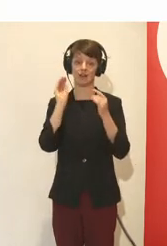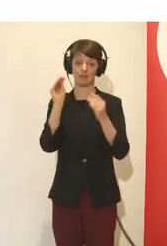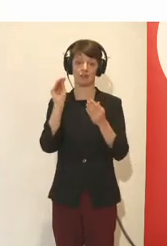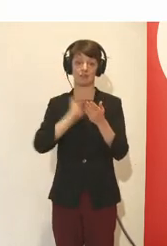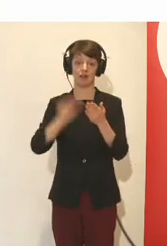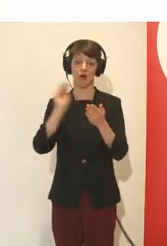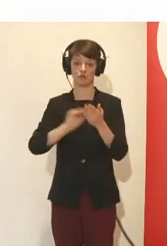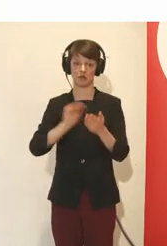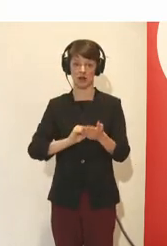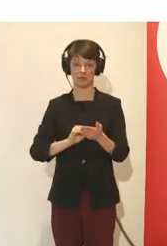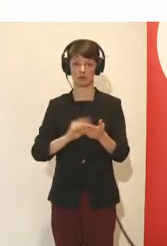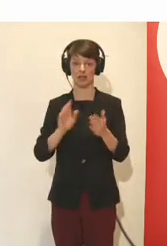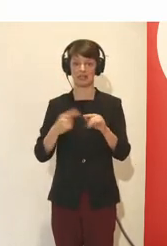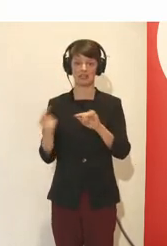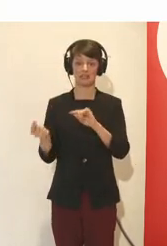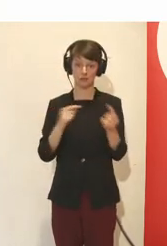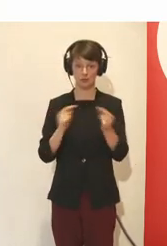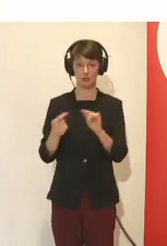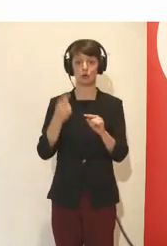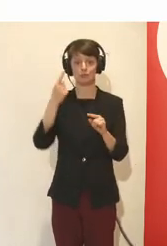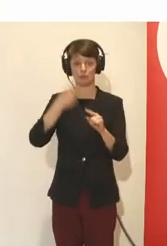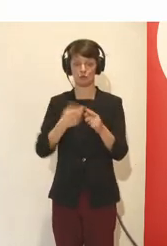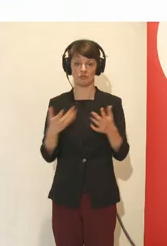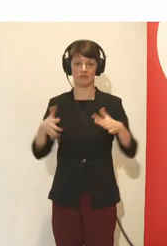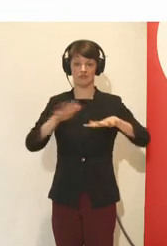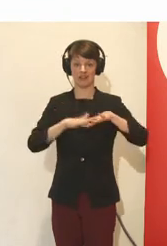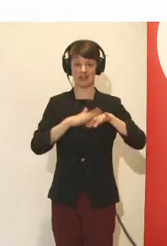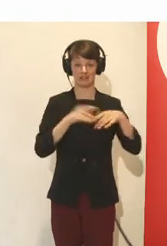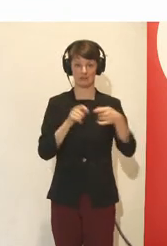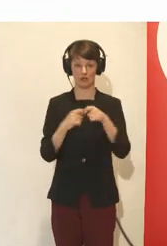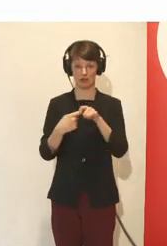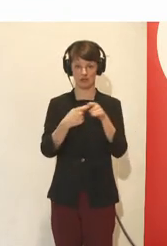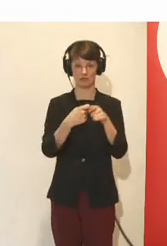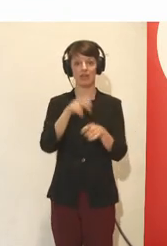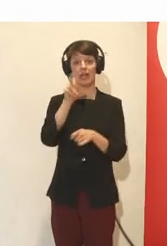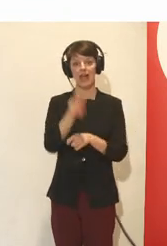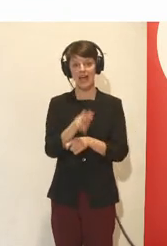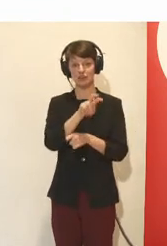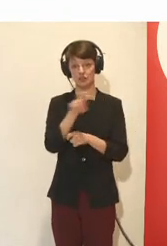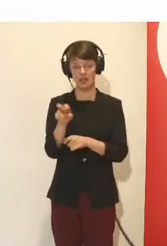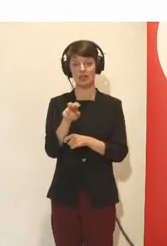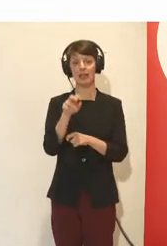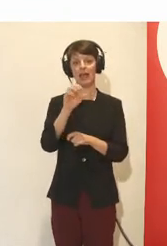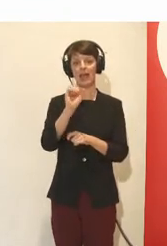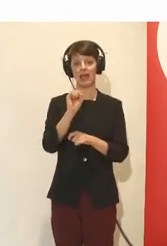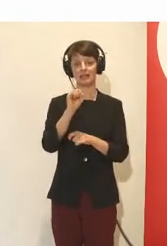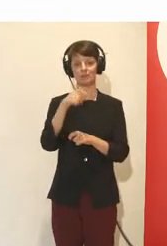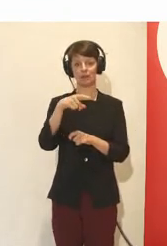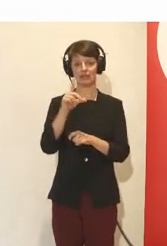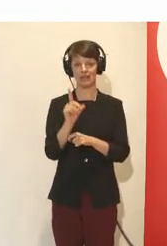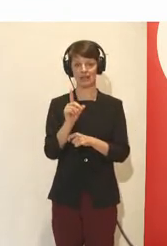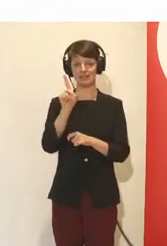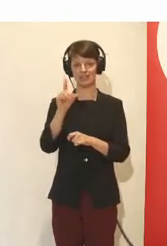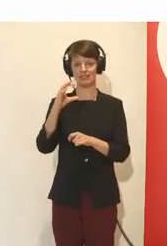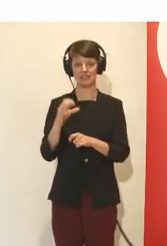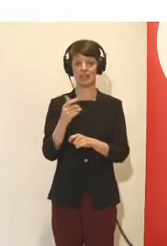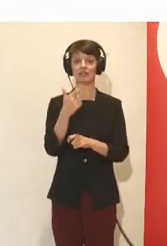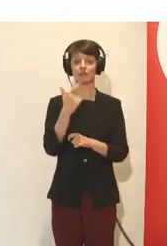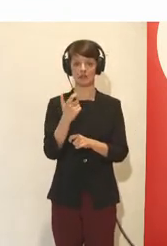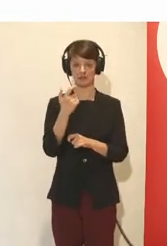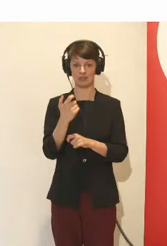und diskutiert und vernetzt euch nutzt dafür gerne den hashtag spd.de 20